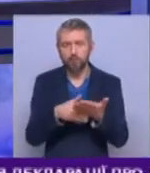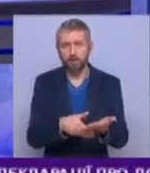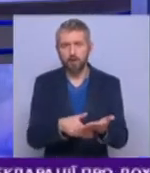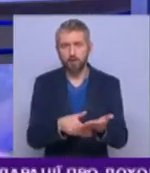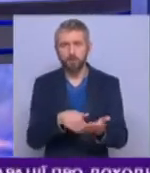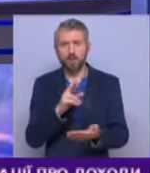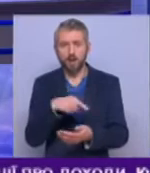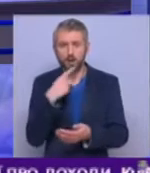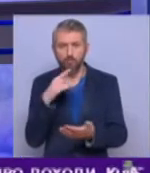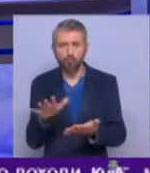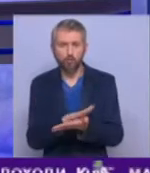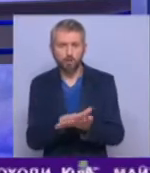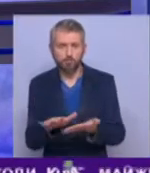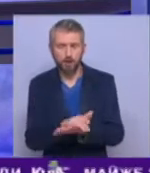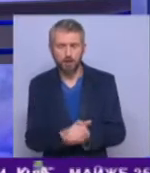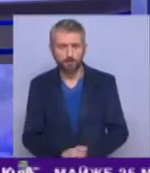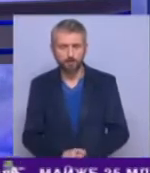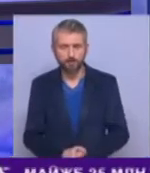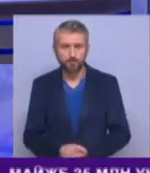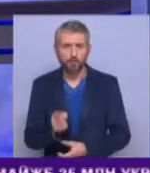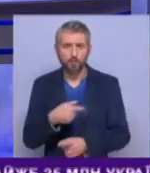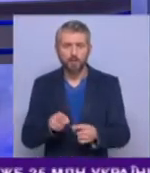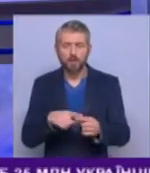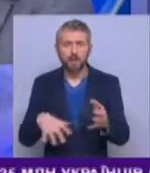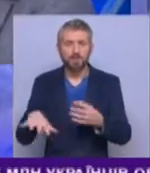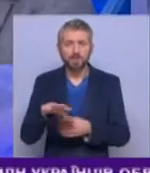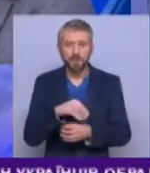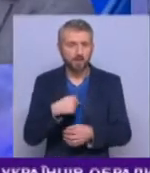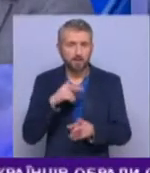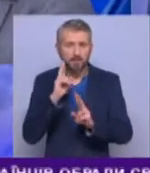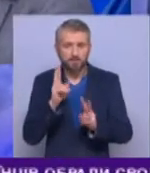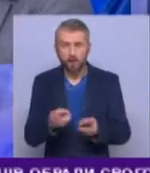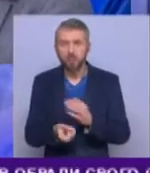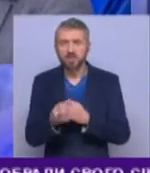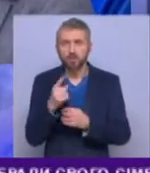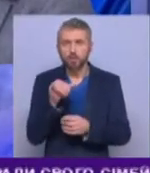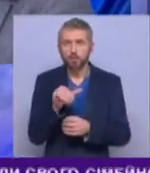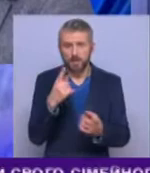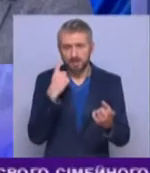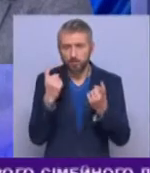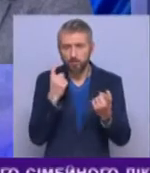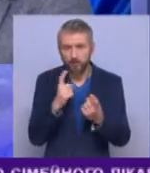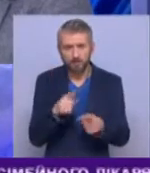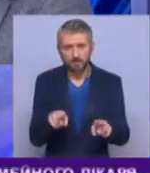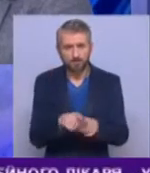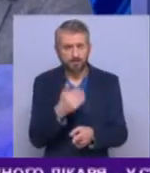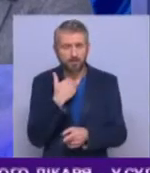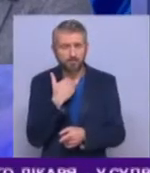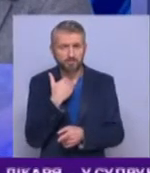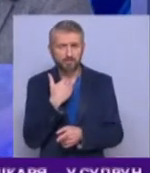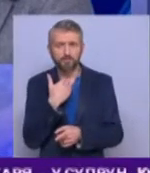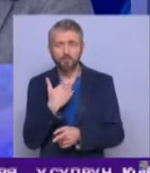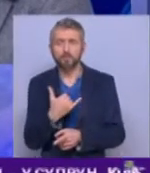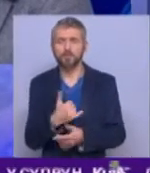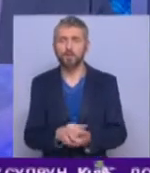допомагала, як кажуть, розгрібала. Тому це все. Я не знаю, звідки у вас інформація, таке враження... Ну, в нас в